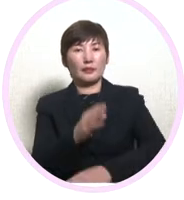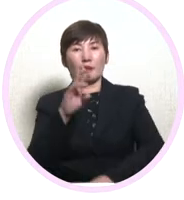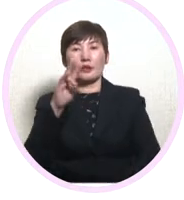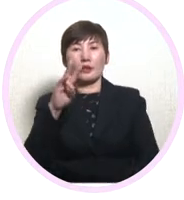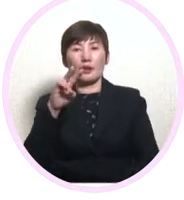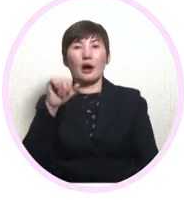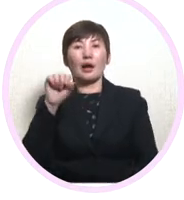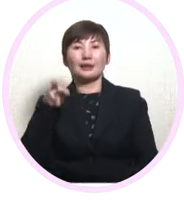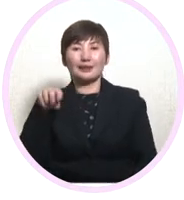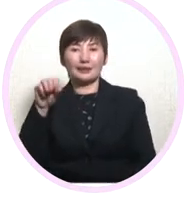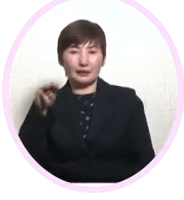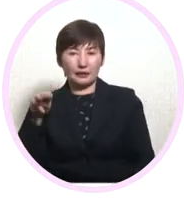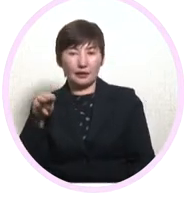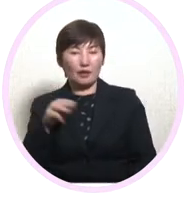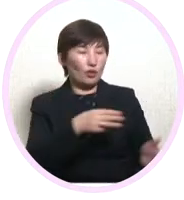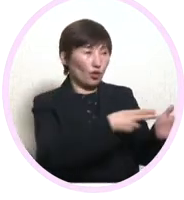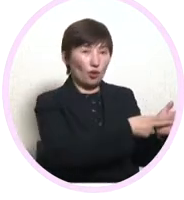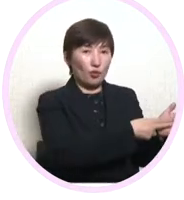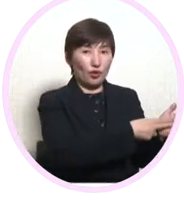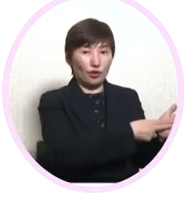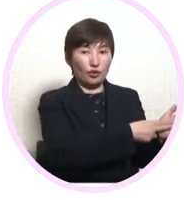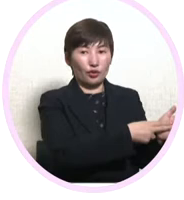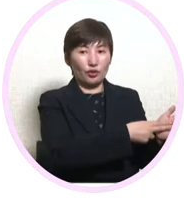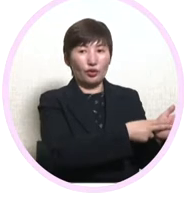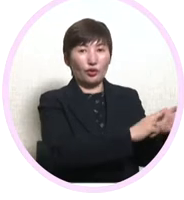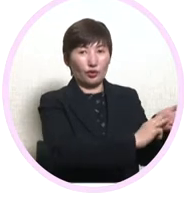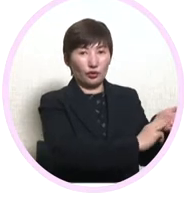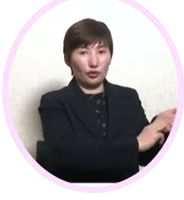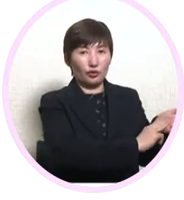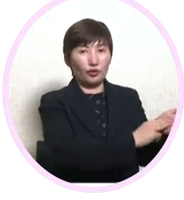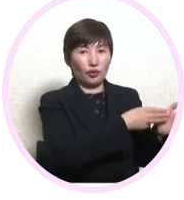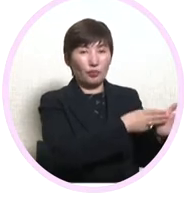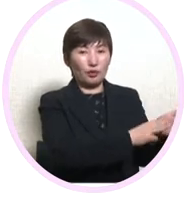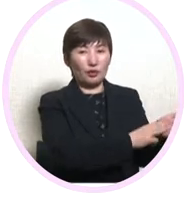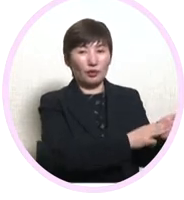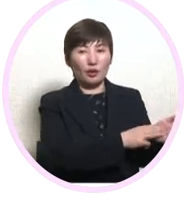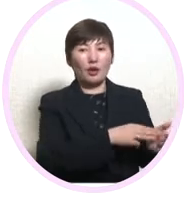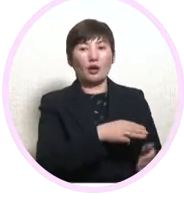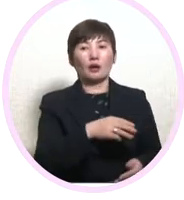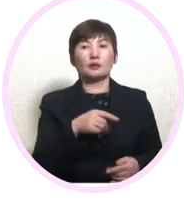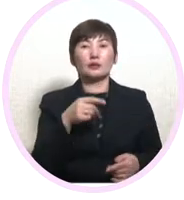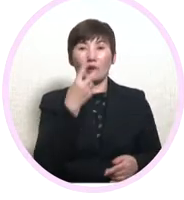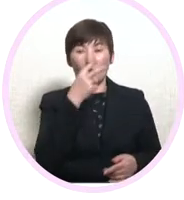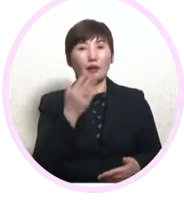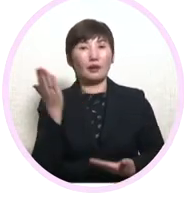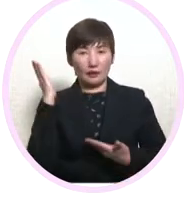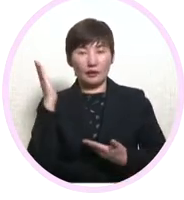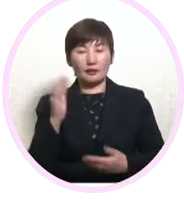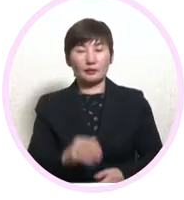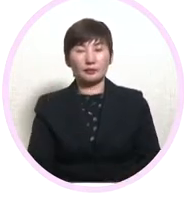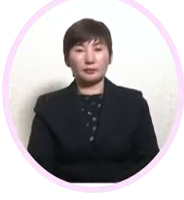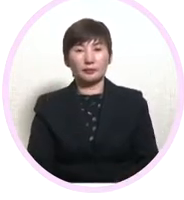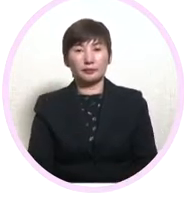0-д авах томьёогоо санаатахыг. За налалт бол y-ийн өөрчлөлтийг x-ийн өөрчлөлт харьцуулсан харьцаагаар